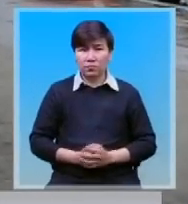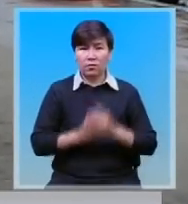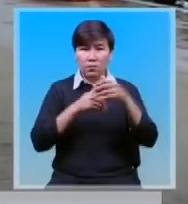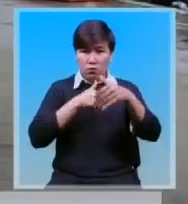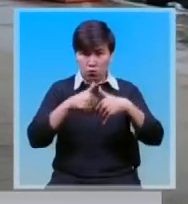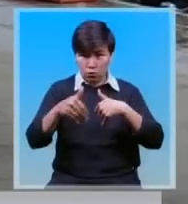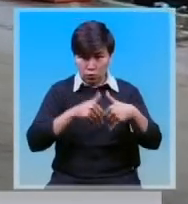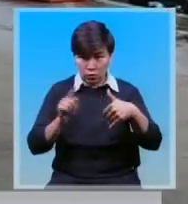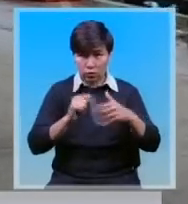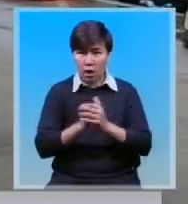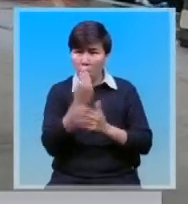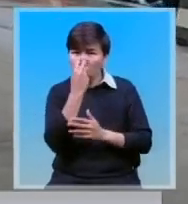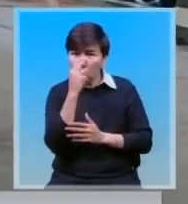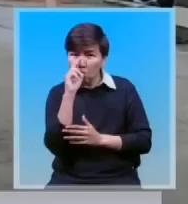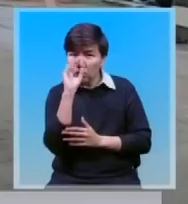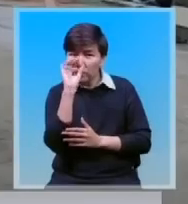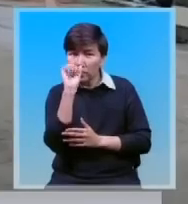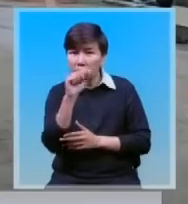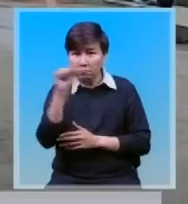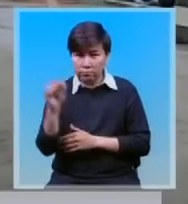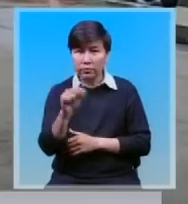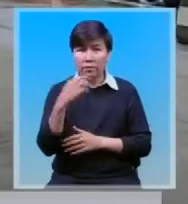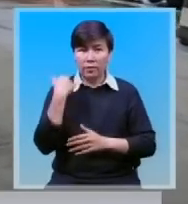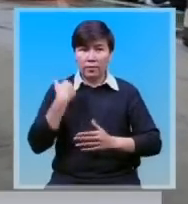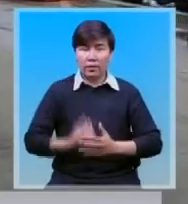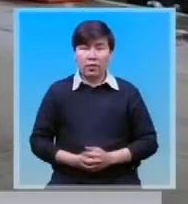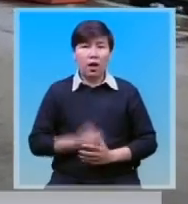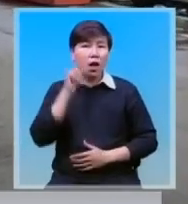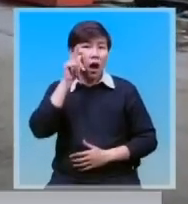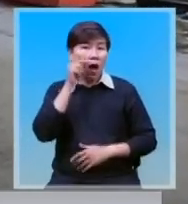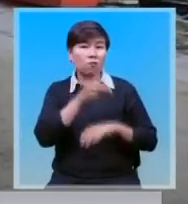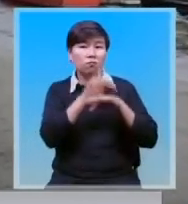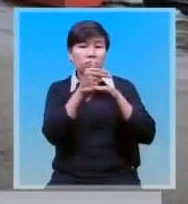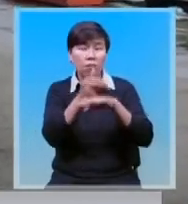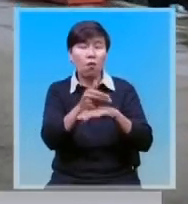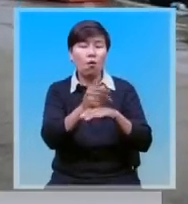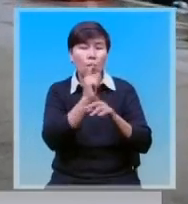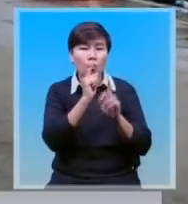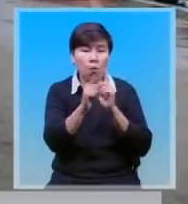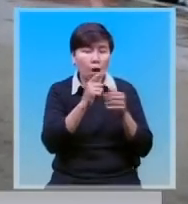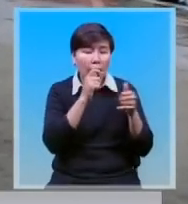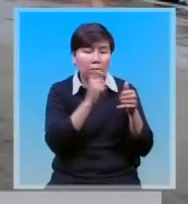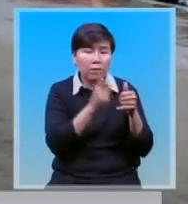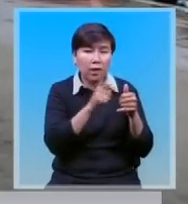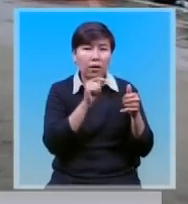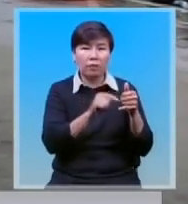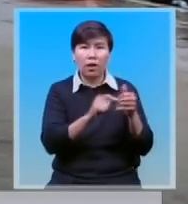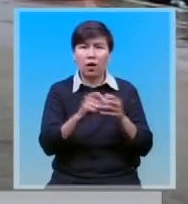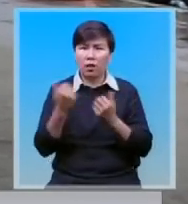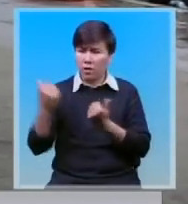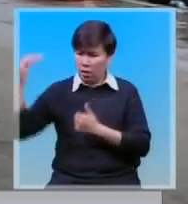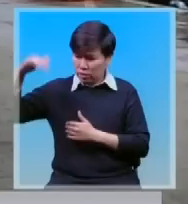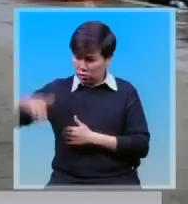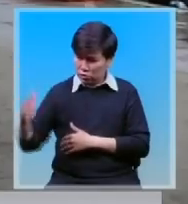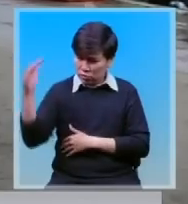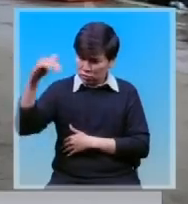งเฝ้าติดตามสถานการณ์อย่างใกล้ชิดค่ะทีมข่าวก็ได้มีโอกาสพูดคุยกับชาวบ้านนะคะเขาก็บอกว่าลมหรือคลื่นตอนนี้ก็ยัง